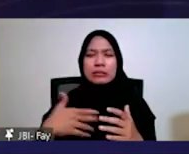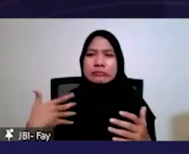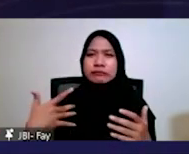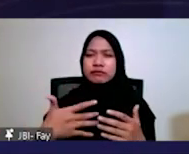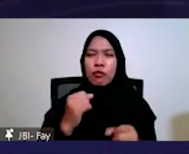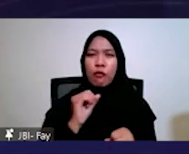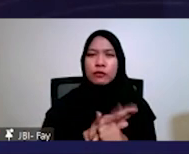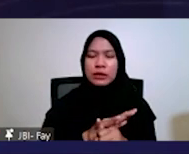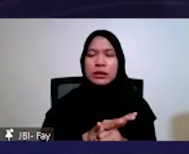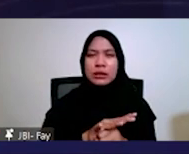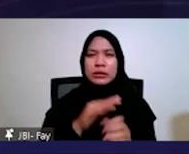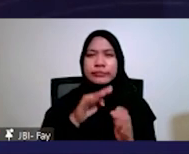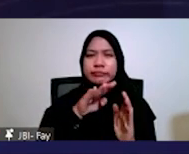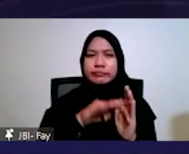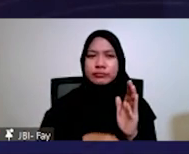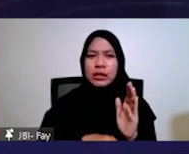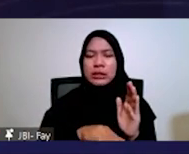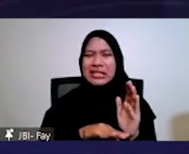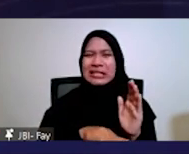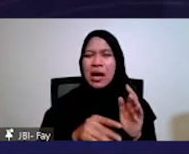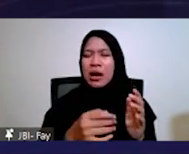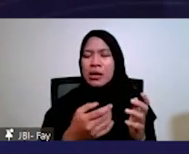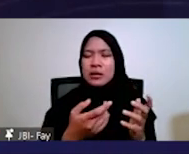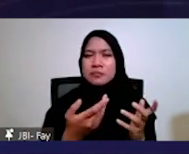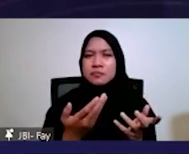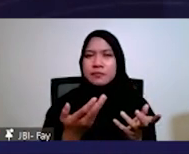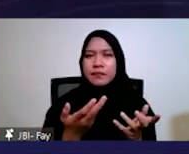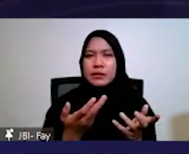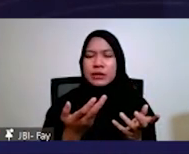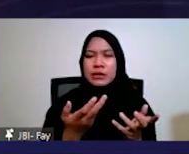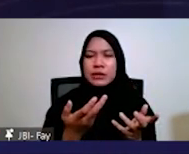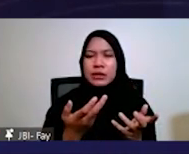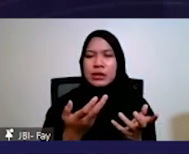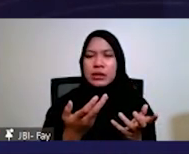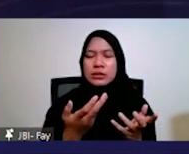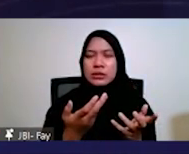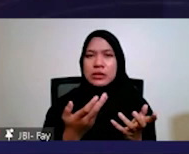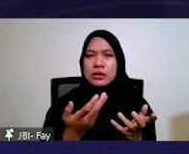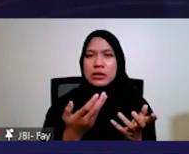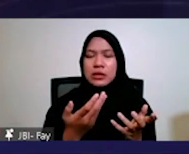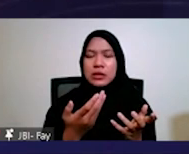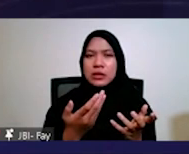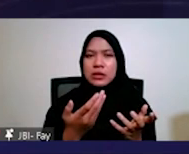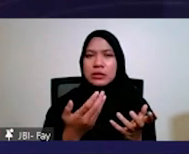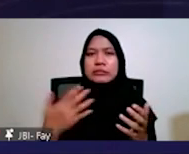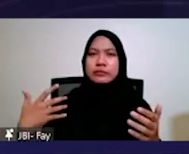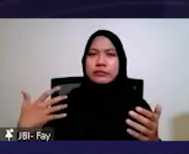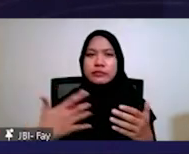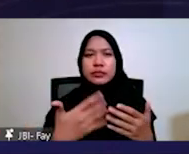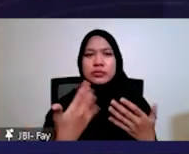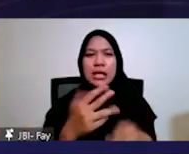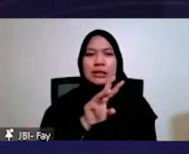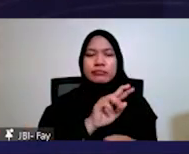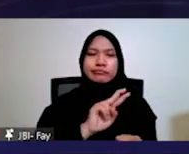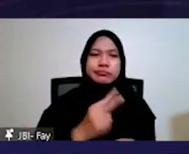tidak kita perlukan Hotel terendah Sejak sejak sepanjang sejarah menjadi tiga setengah